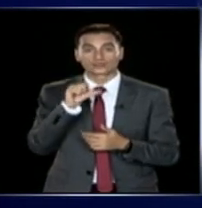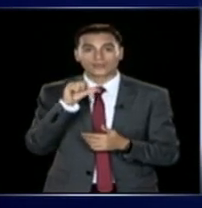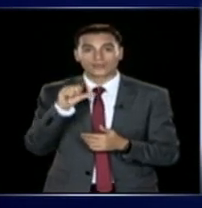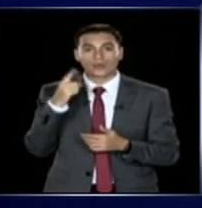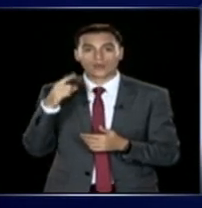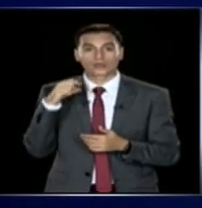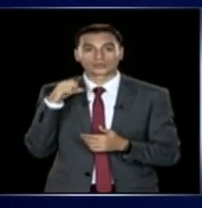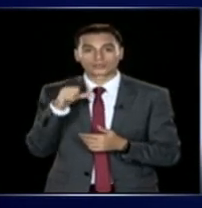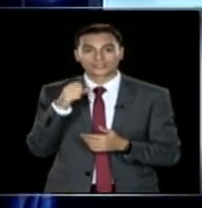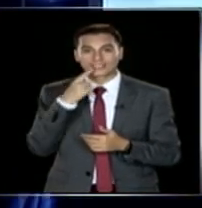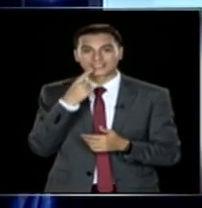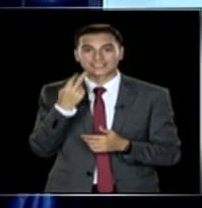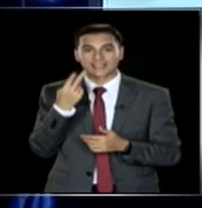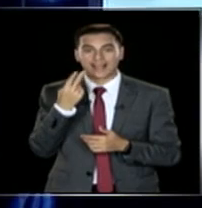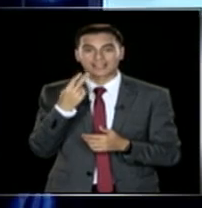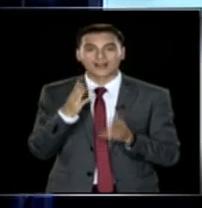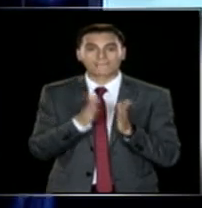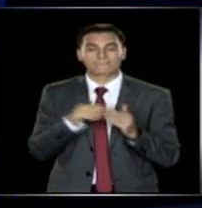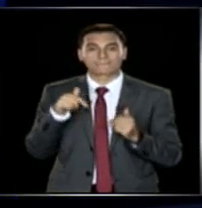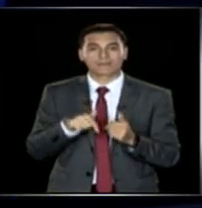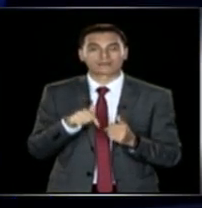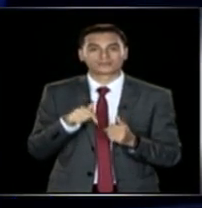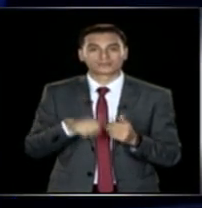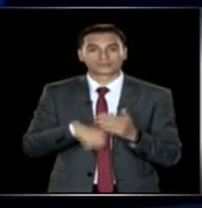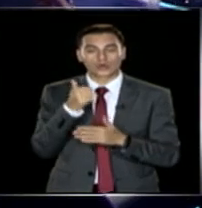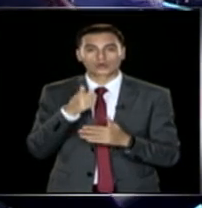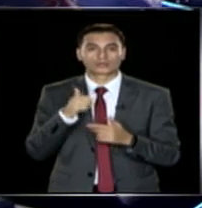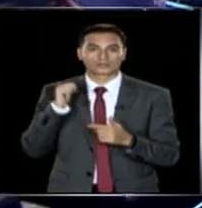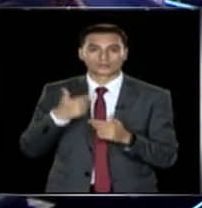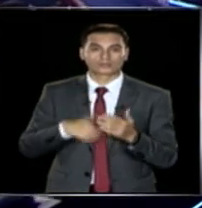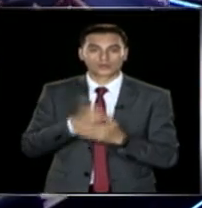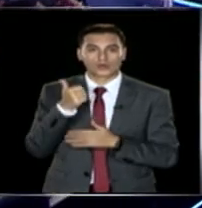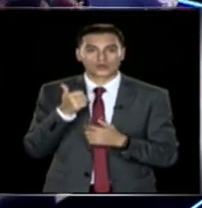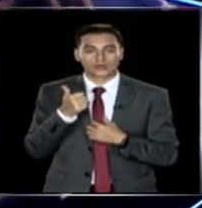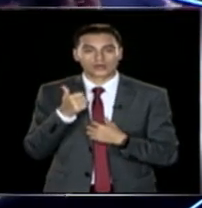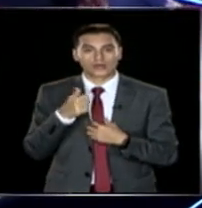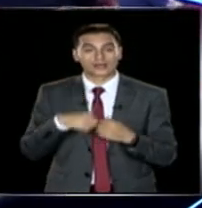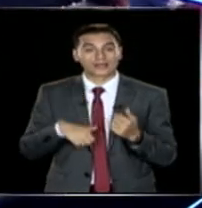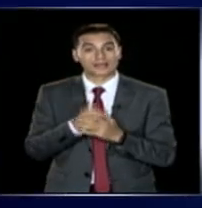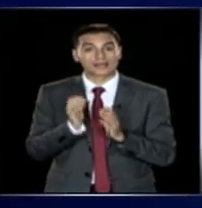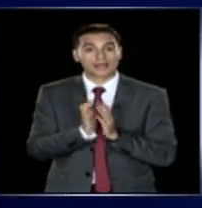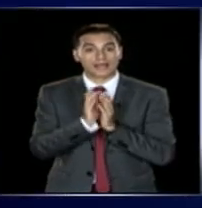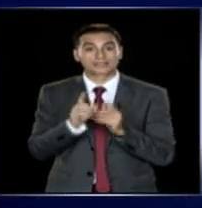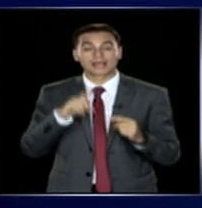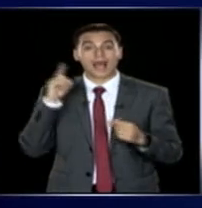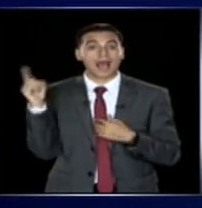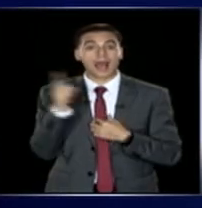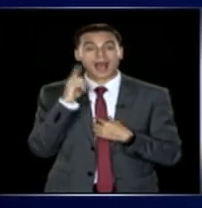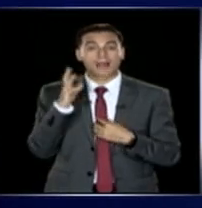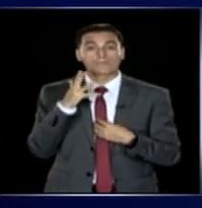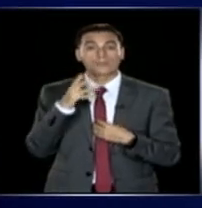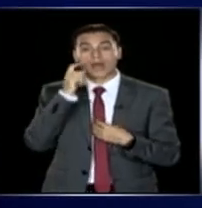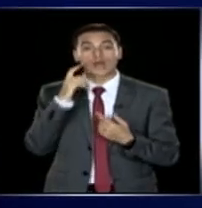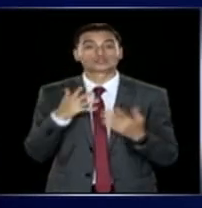1991، يعني سنتين ورا بعض مصر بتحصل على الجائزة، وهي جائزة عالمية، يعني ممكن أي